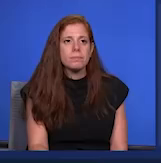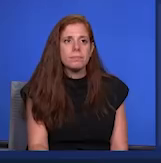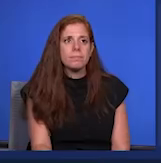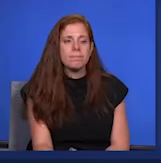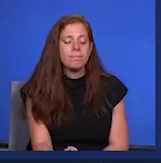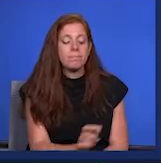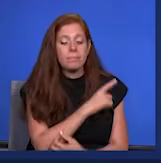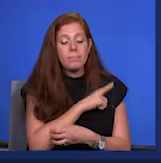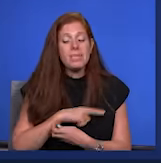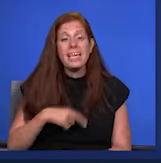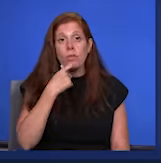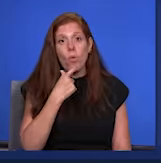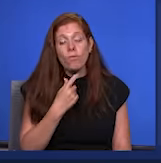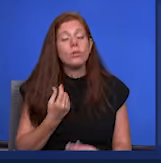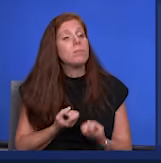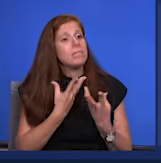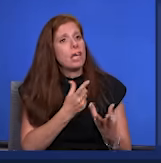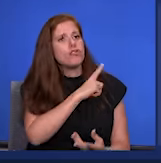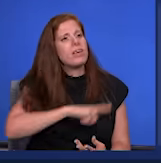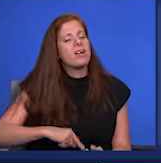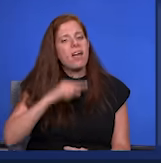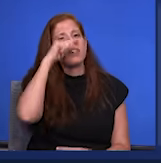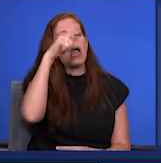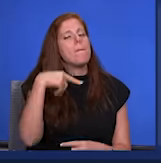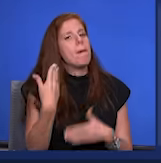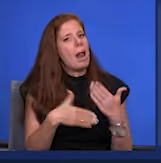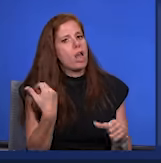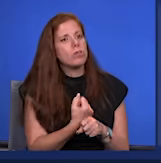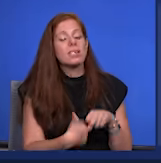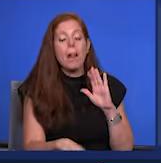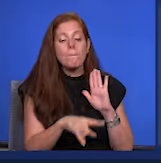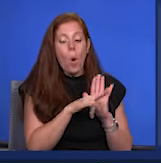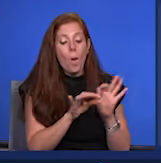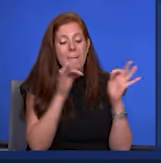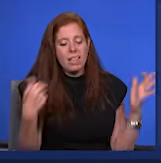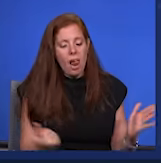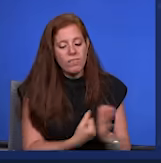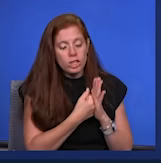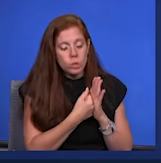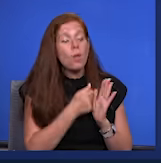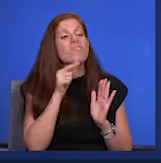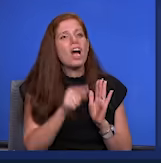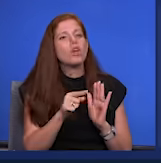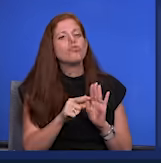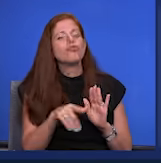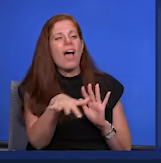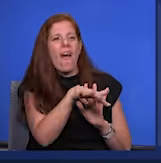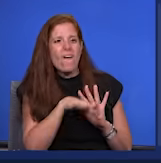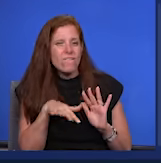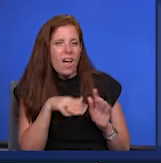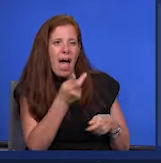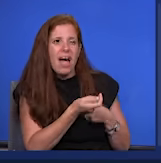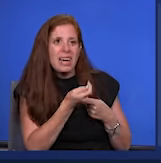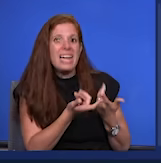מעיריית רחובות נמסר בתגובה כי העירייה גאה במהלך שנעשה על פי חוק מתחילתו ועד סופו, כאשר חווה חקלאית ייחודית עצומה נפתחה